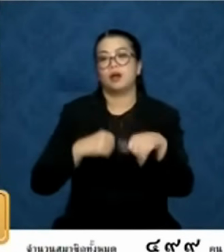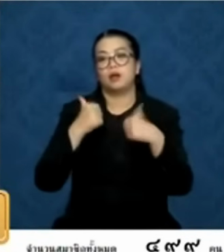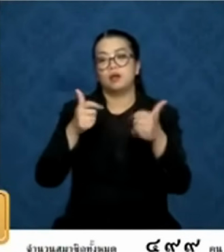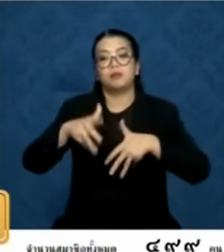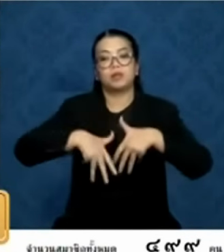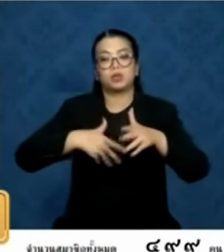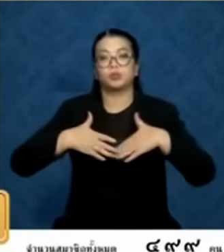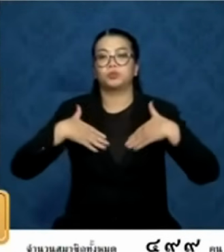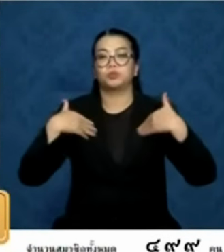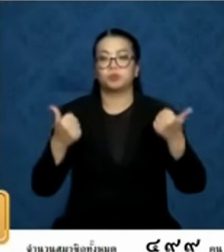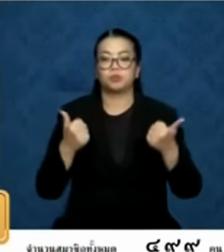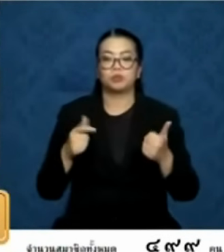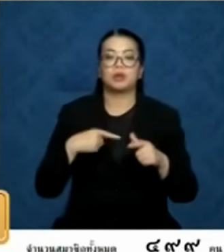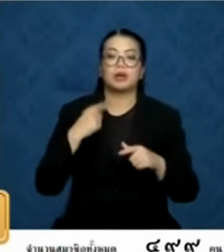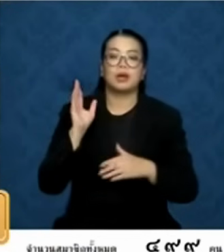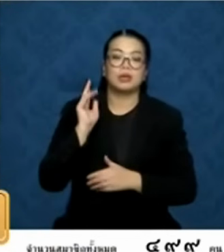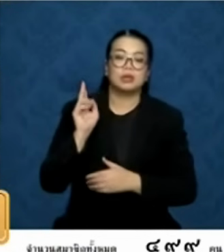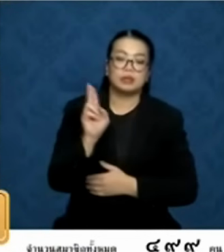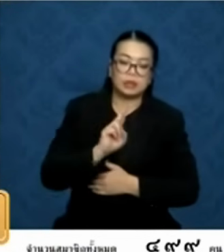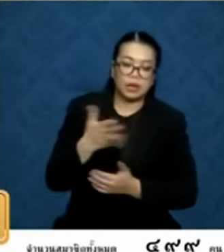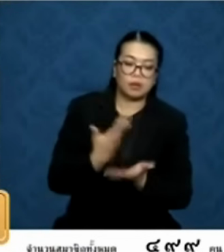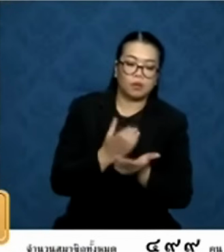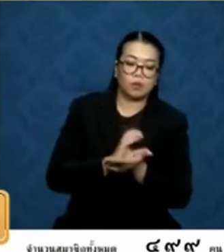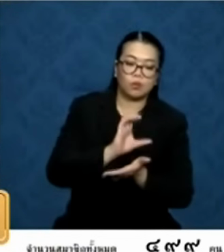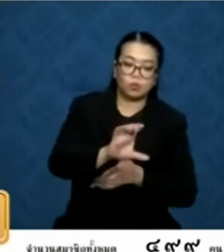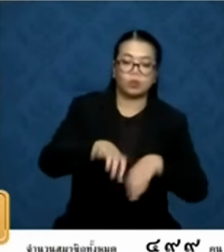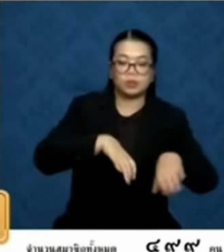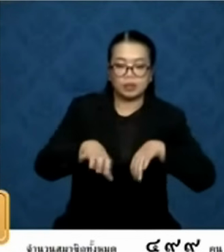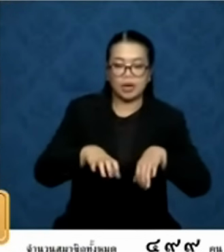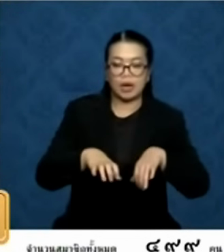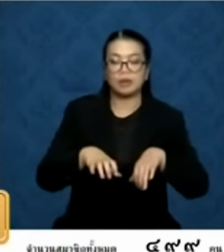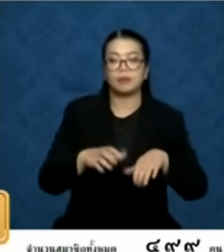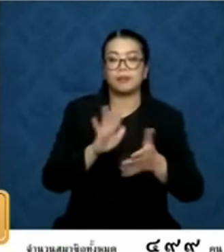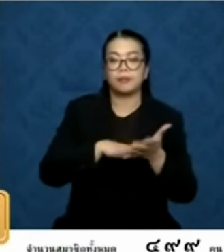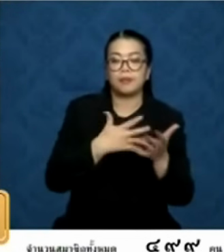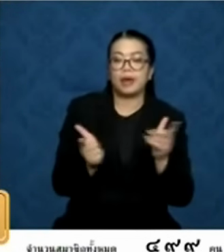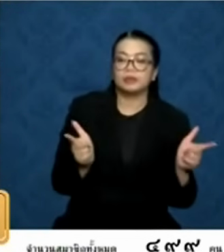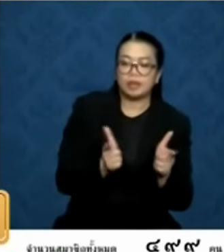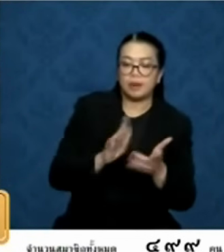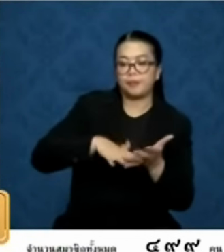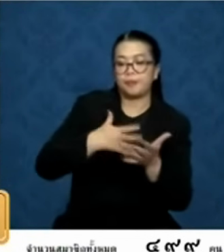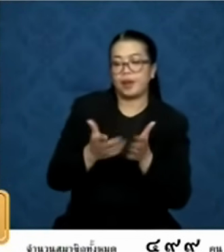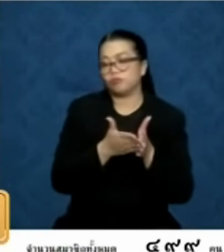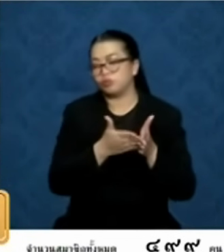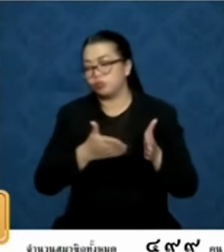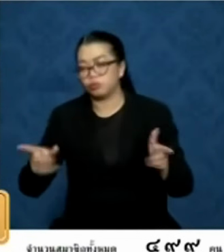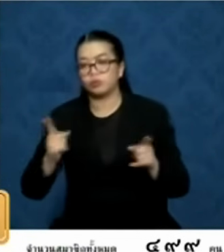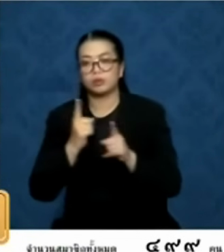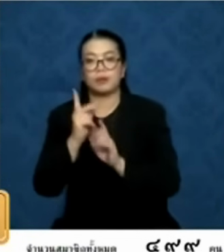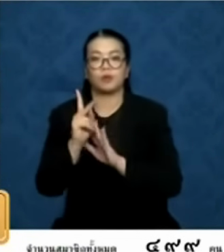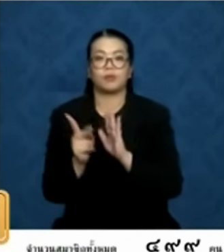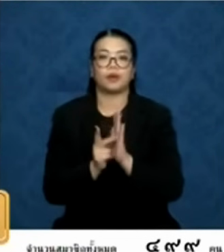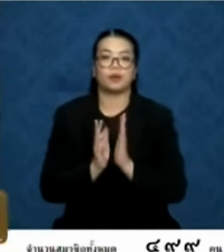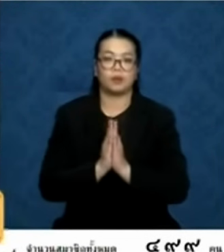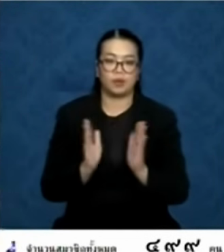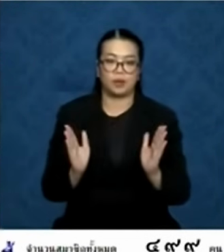ในระยะสั้นและระยะยาวและเป็นไปตามกฎหมายขอบคุณครับ